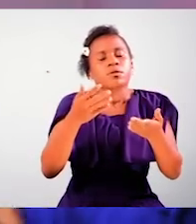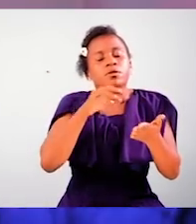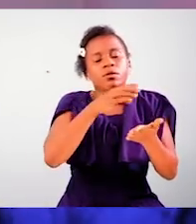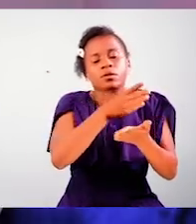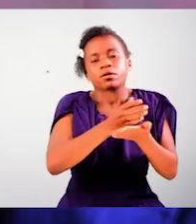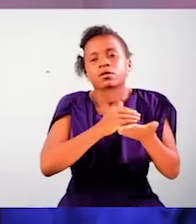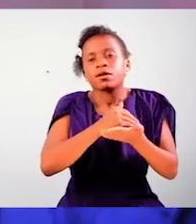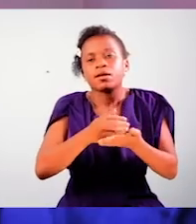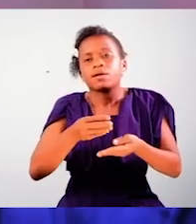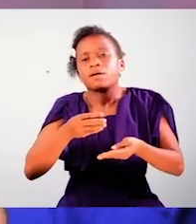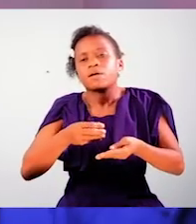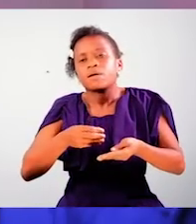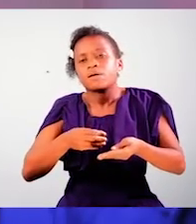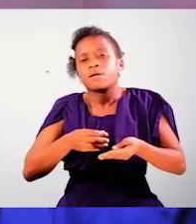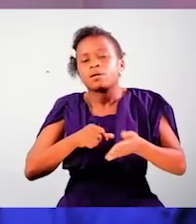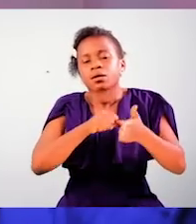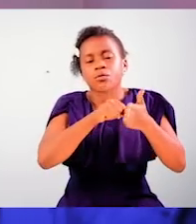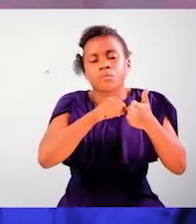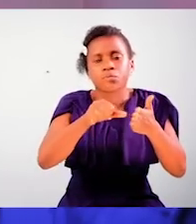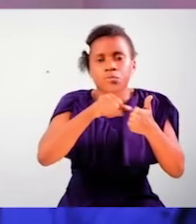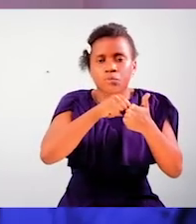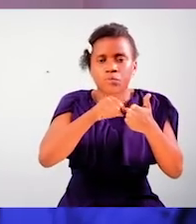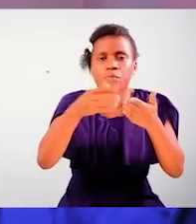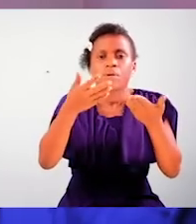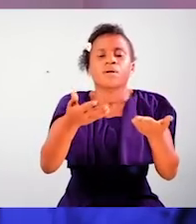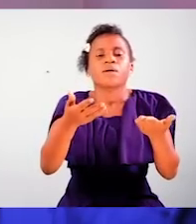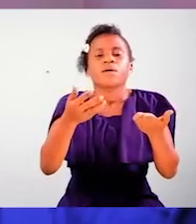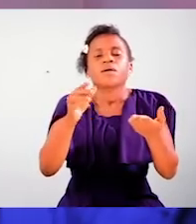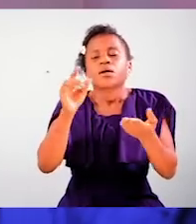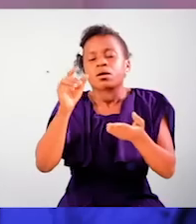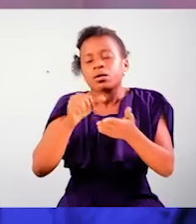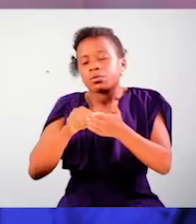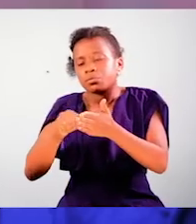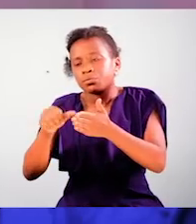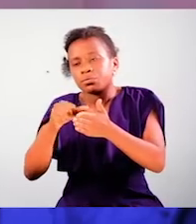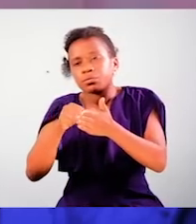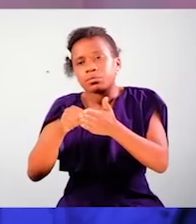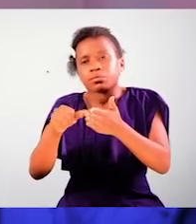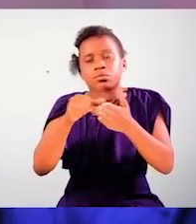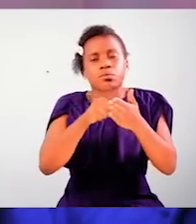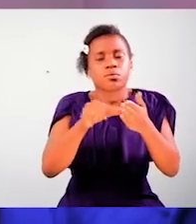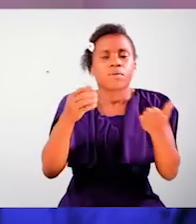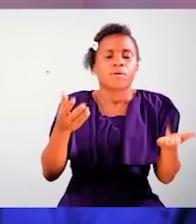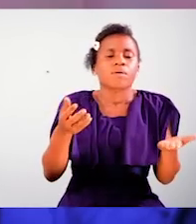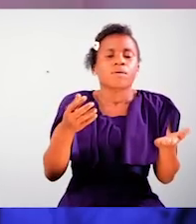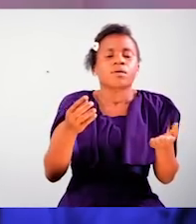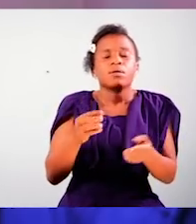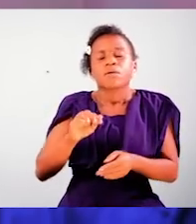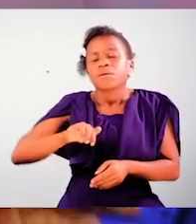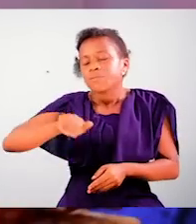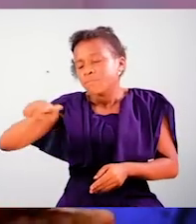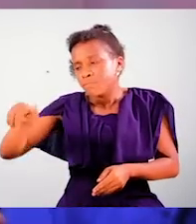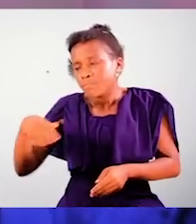Leo hii unaona nchi nzima tunalia ni manunuzi na wizi wa fedha. Hao watu wanakuwa na kishirikiana. Lakini makatibu